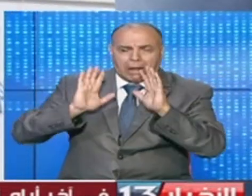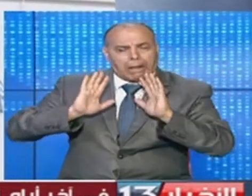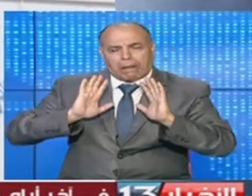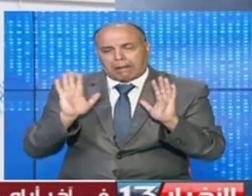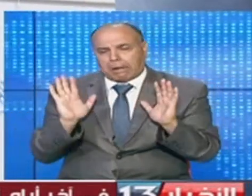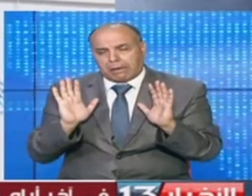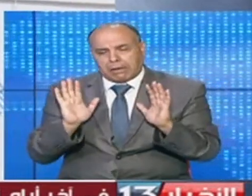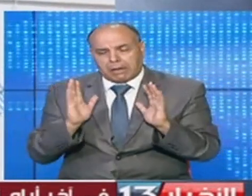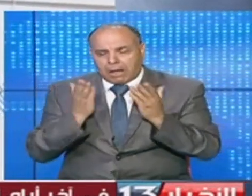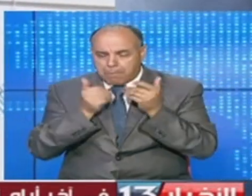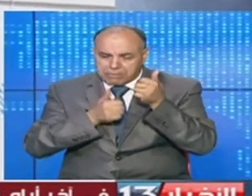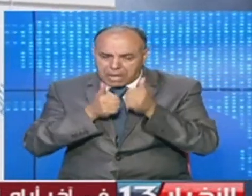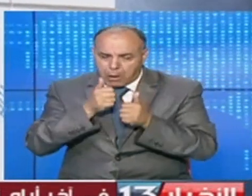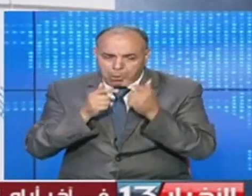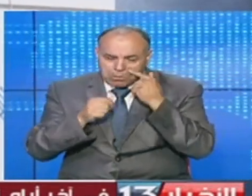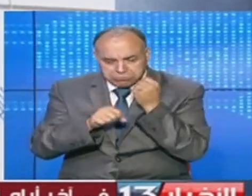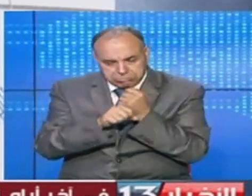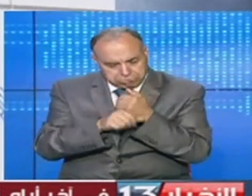يعني